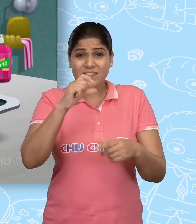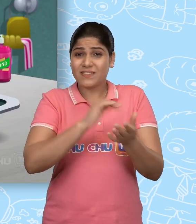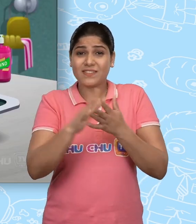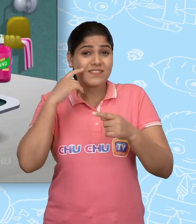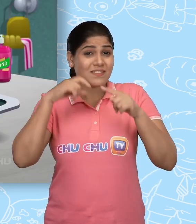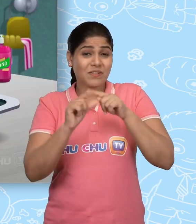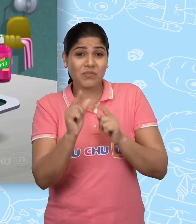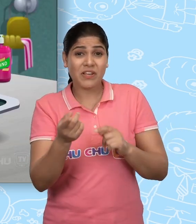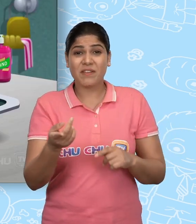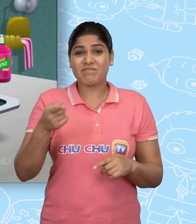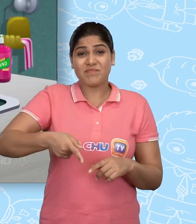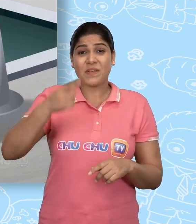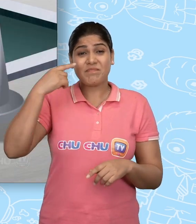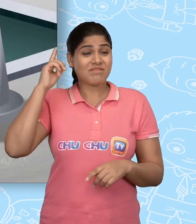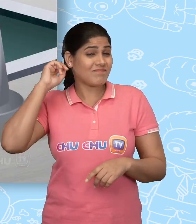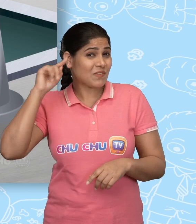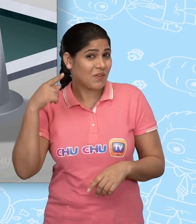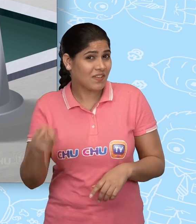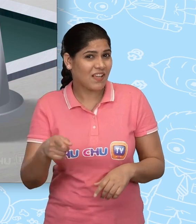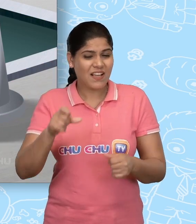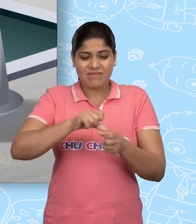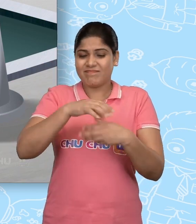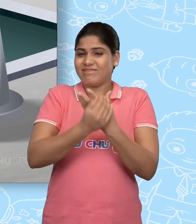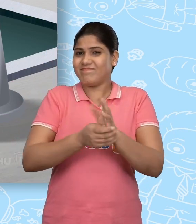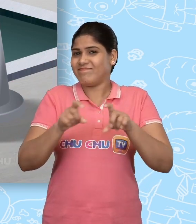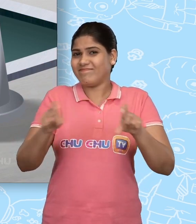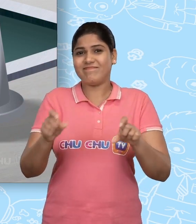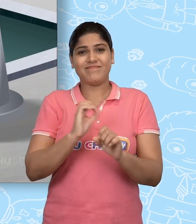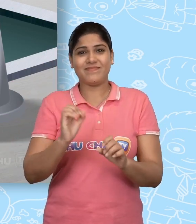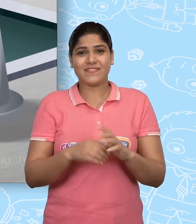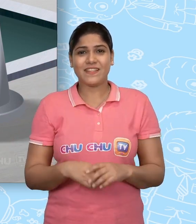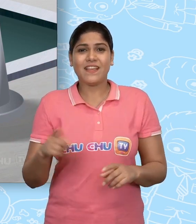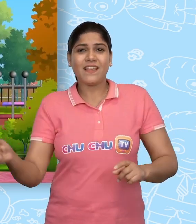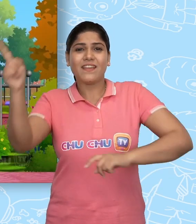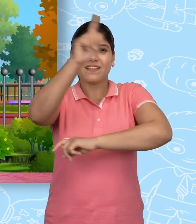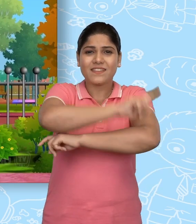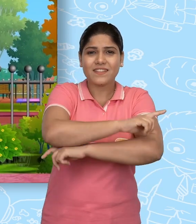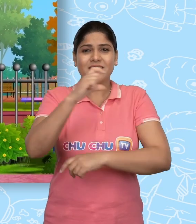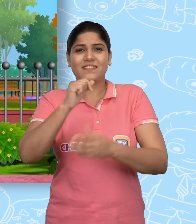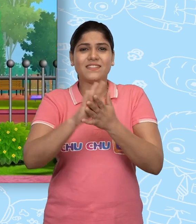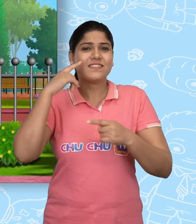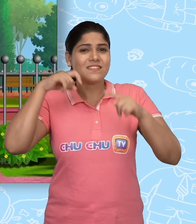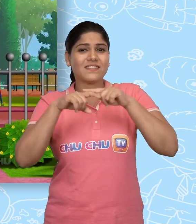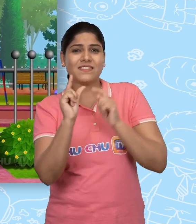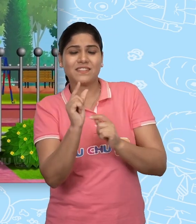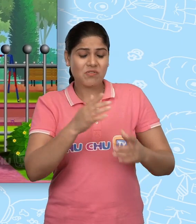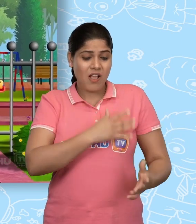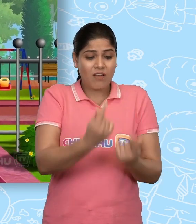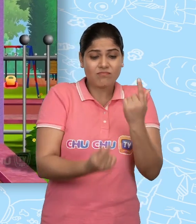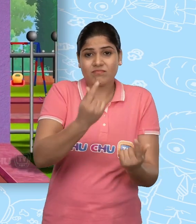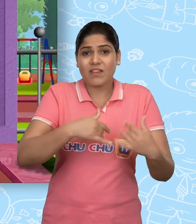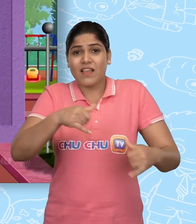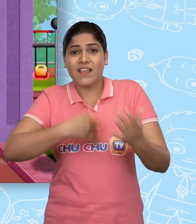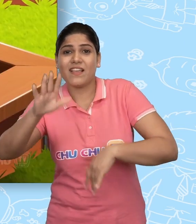पर चीकू ने फिर से बात नहीं मानी, ना ही हाथ ढंग से धोए। एक दिन चीकू गार्डन में